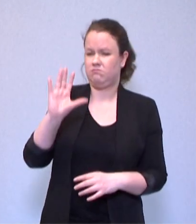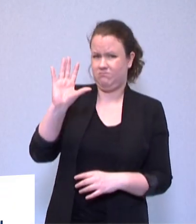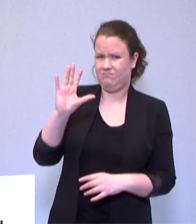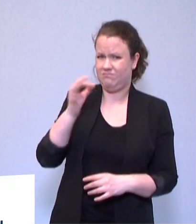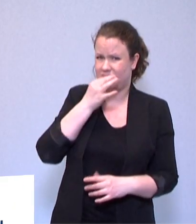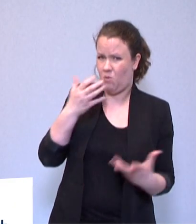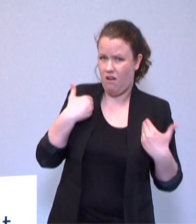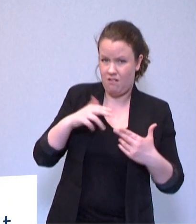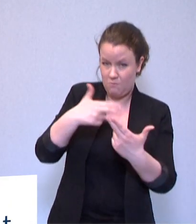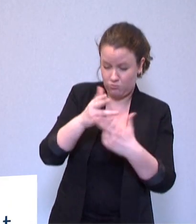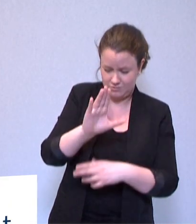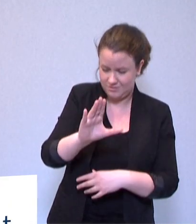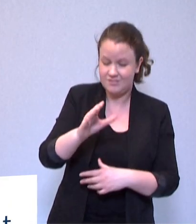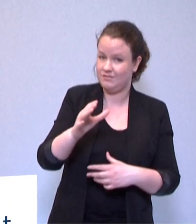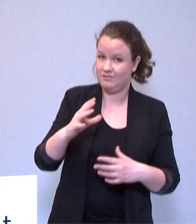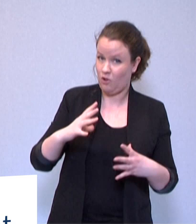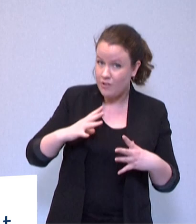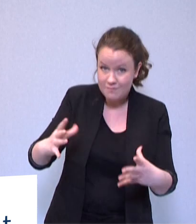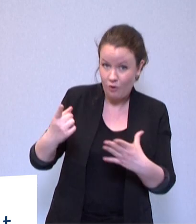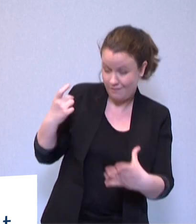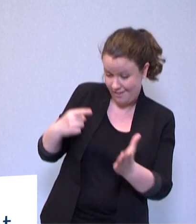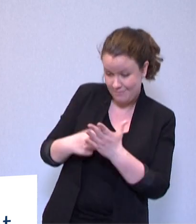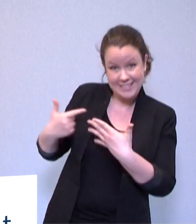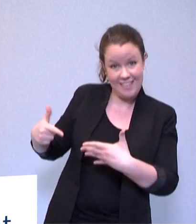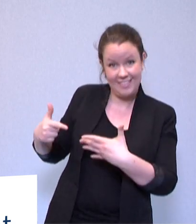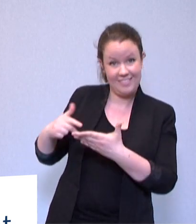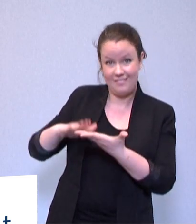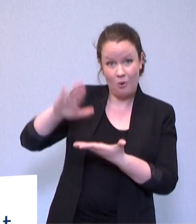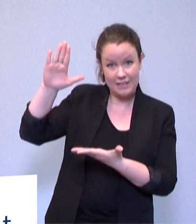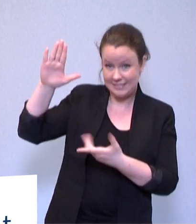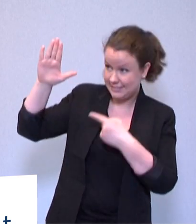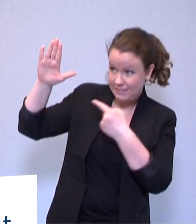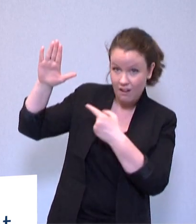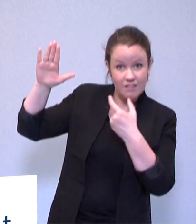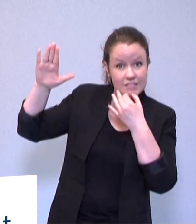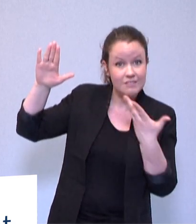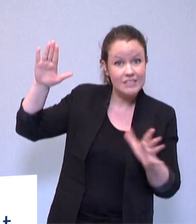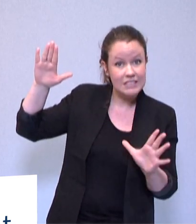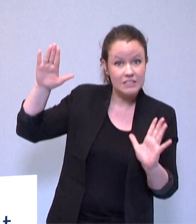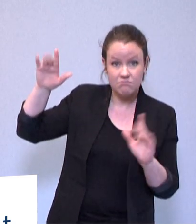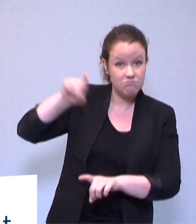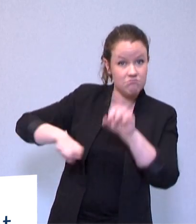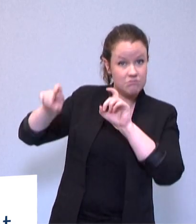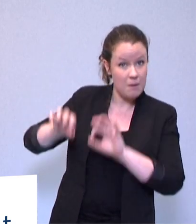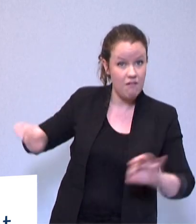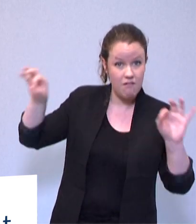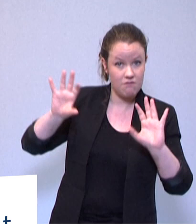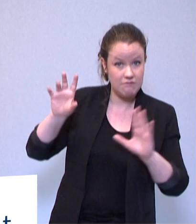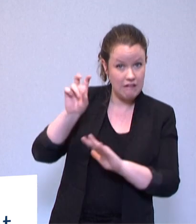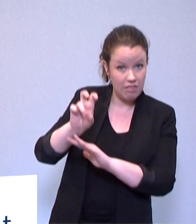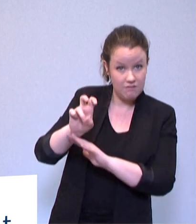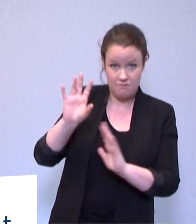c'est que, encore une fois, il y a un engagement dans le cadre de la campagne présidentielle, je crois que c'est attendu par beaucoup de Français,